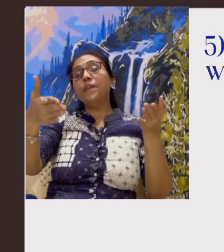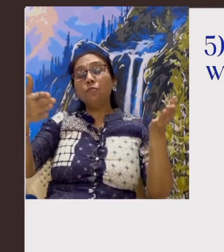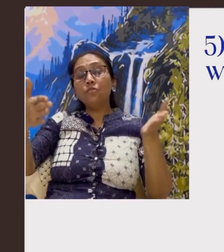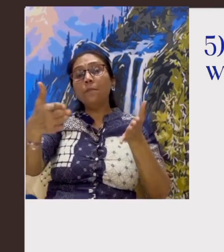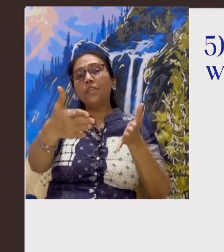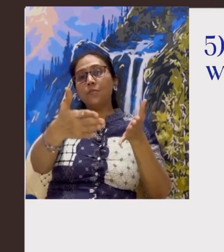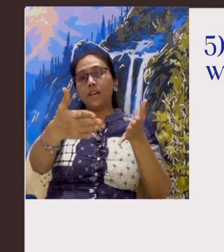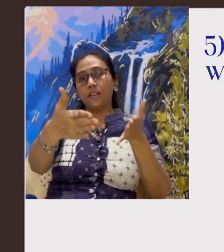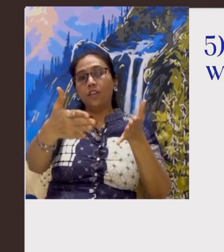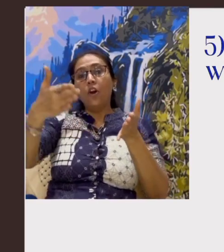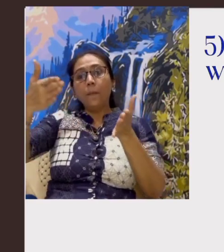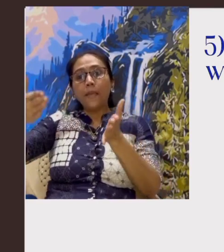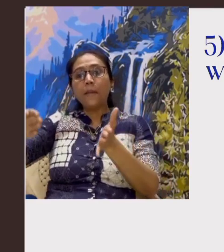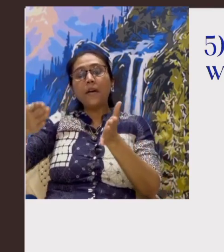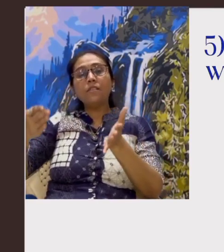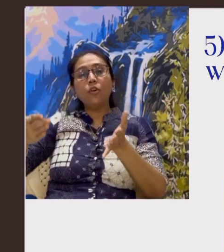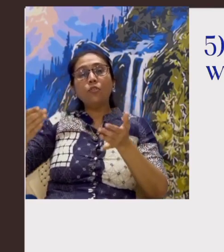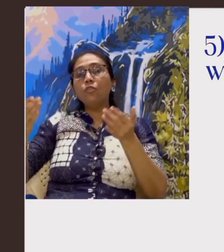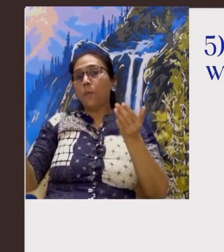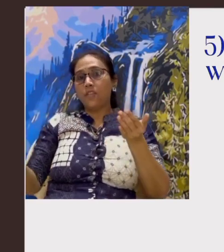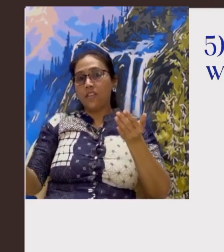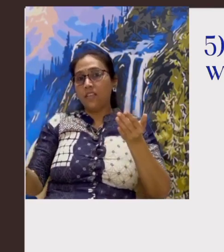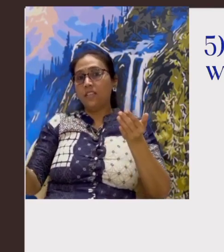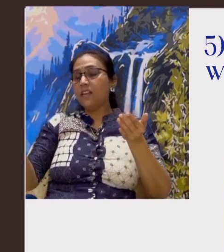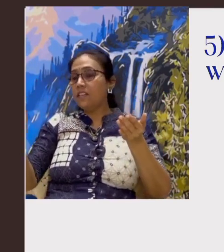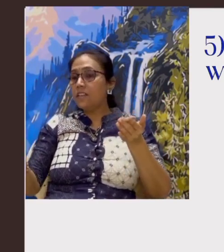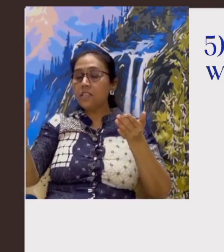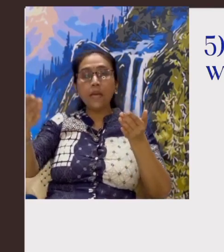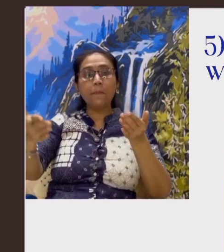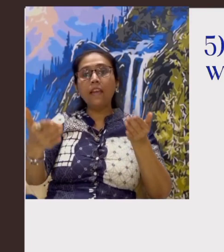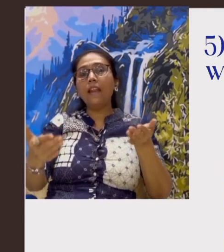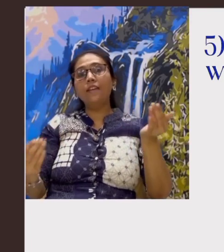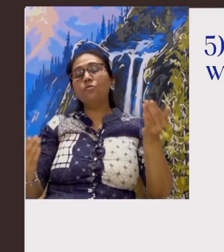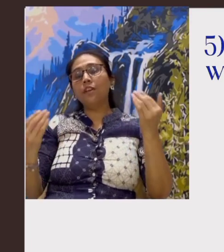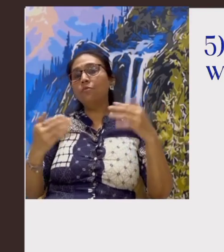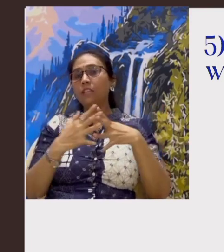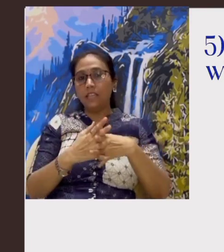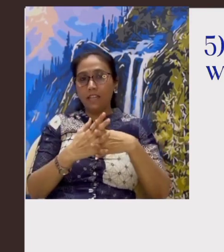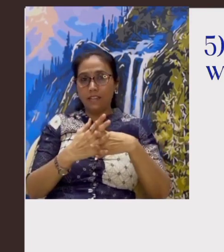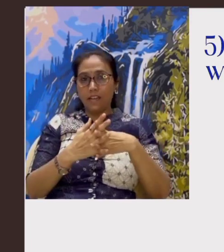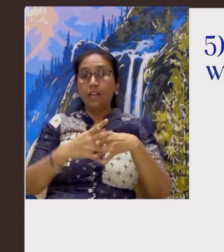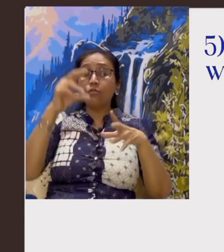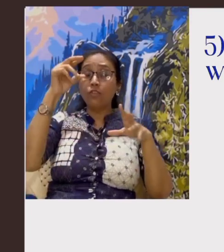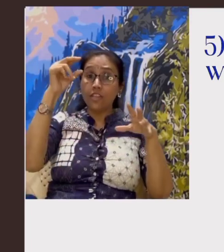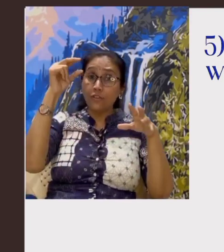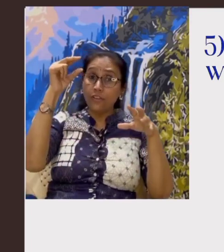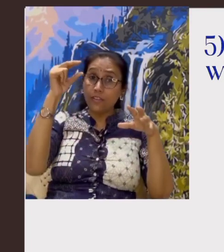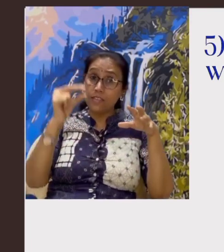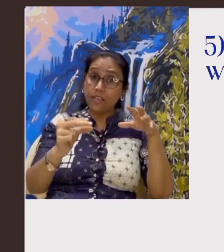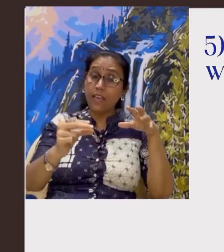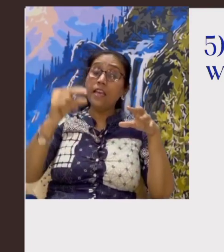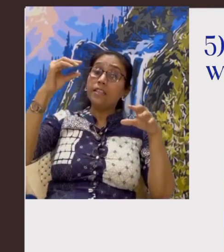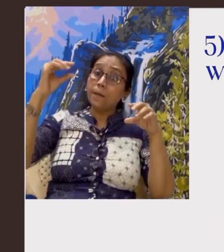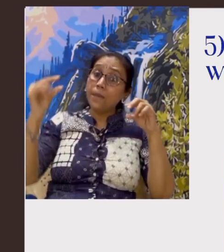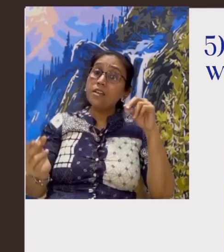आपकी वो मुझे बीच में आ रही और मेरे पास और कोई ऑप्शन नहीं है, अदरवाइज मैं आपकी लैंड जो है वो नहीं लेता। तो कोई जेन्युइन रीजन